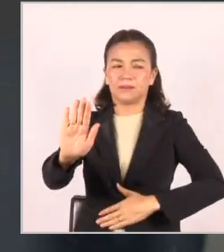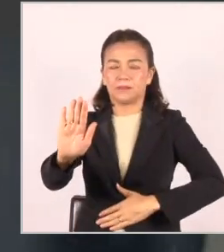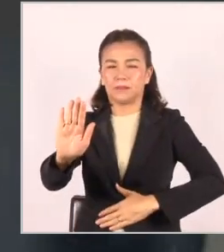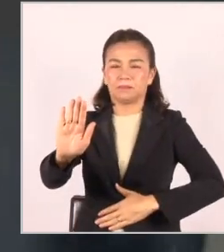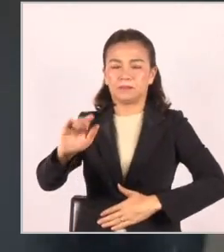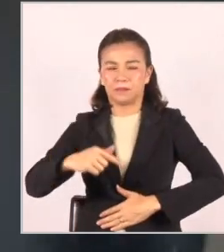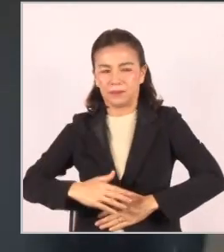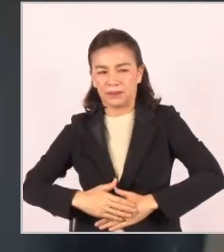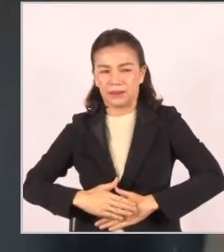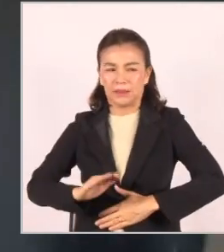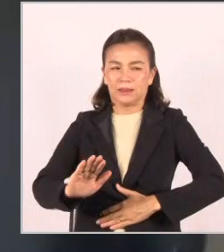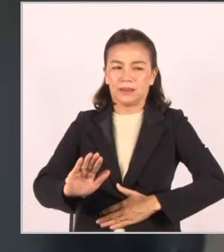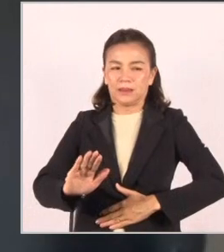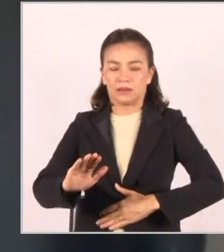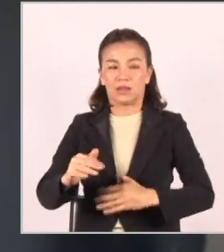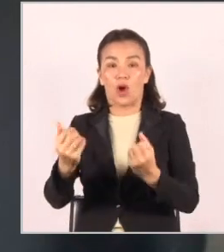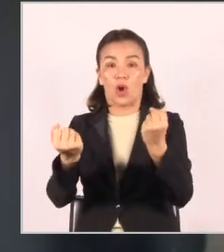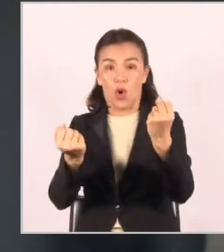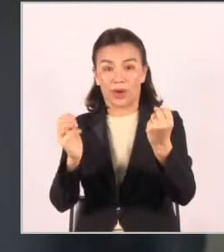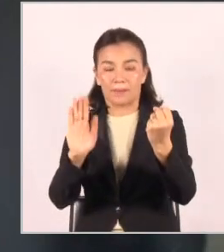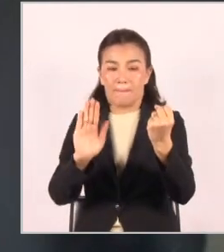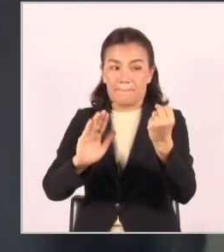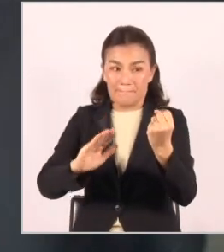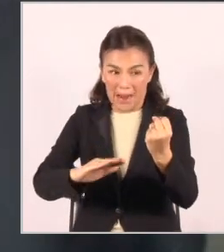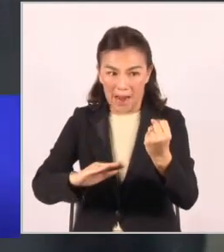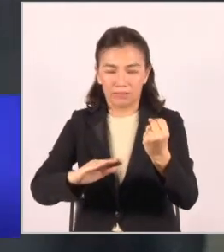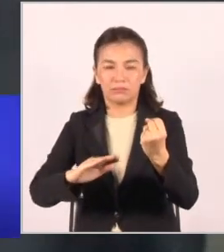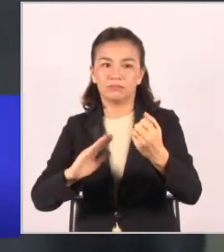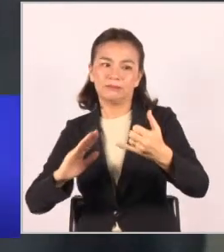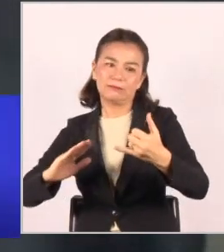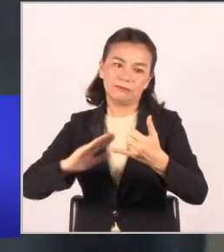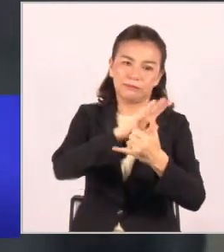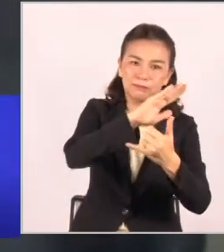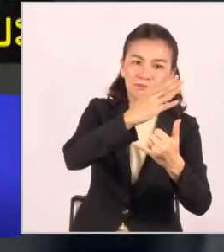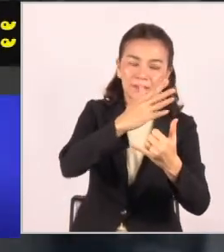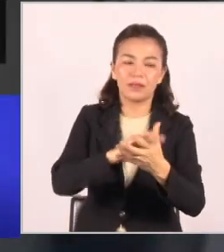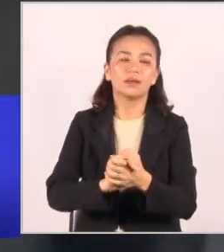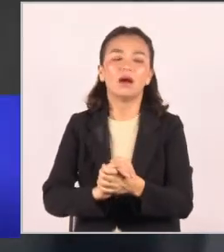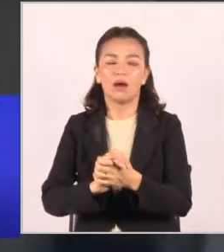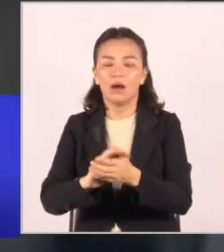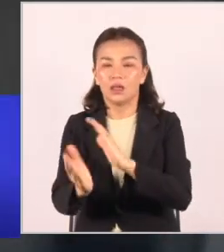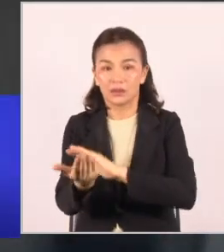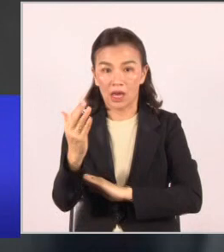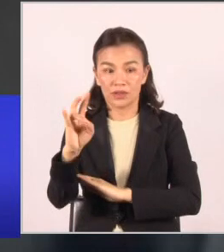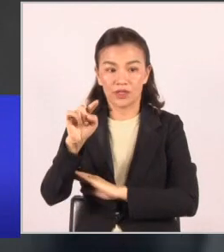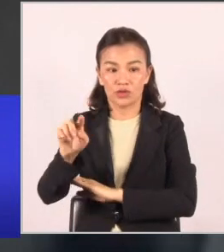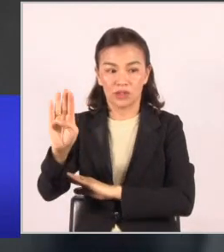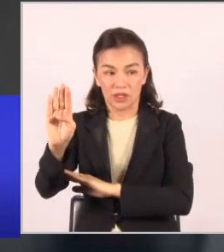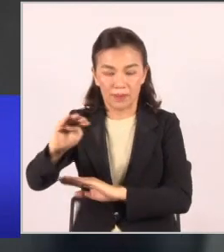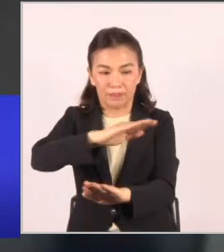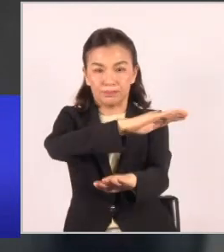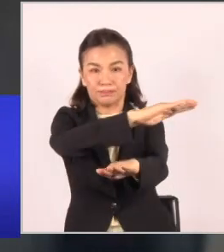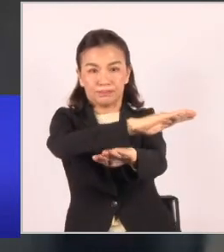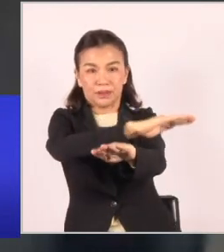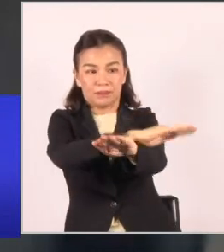ะเนี่ยค่ะดีที่รถกระบะเบรกแล้วก็ไม่เร่งเครื่องเหยียบซ้ำเหตุการณ์นี้เกิดขึ้น 7:40 นาทีกลางแยกเลยล่ะค่ะบริเวณ4